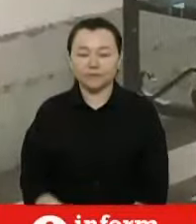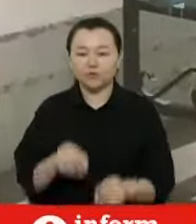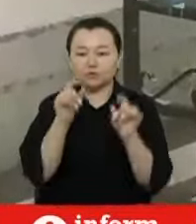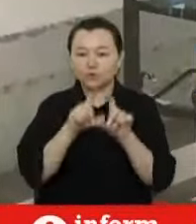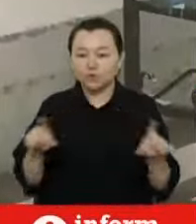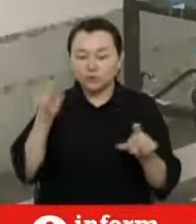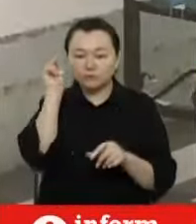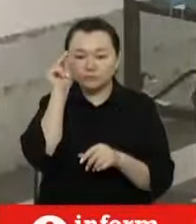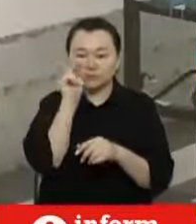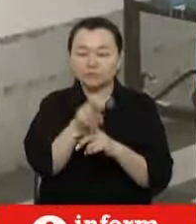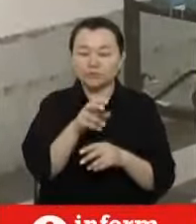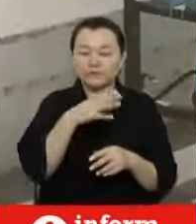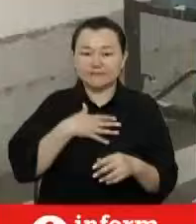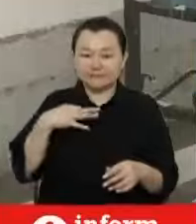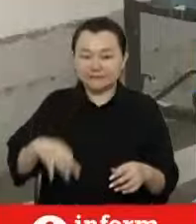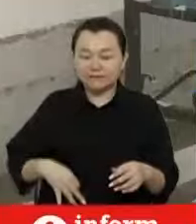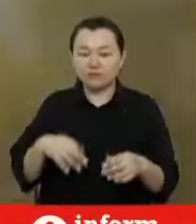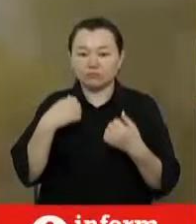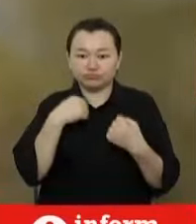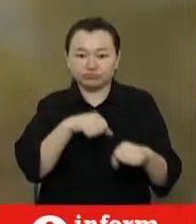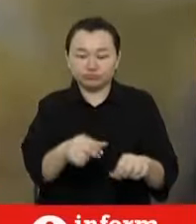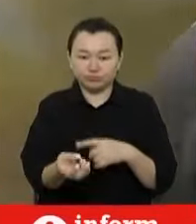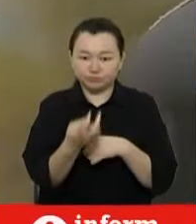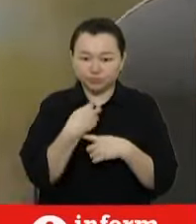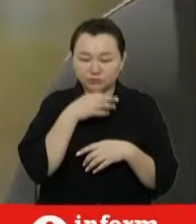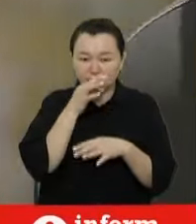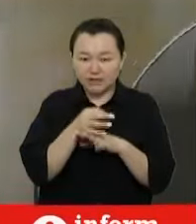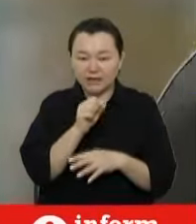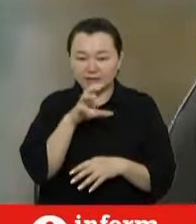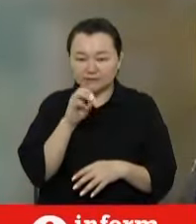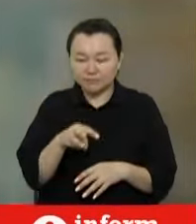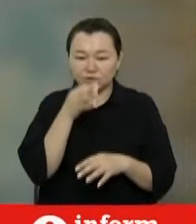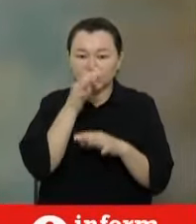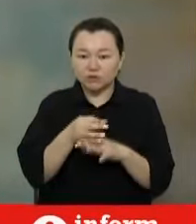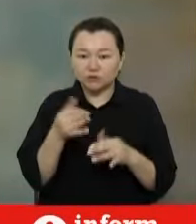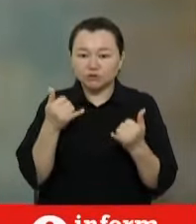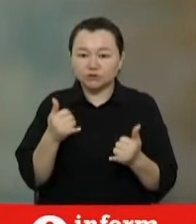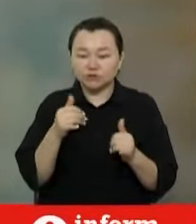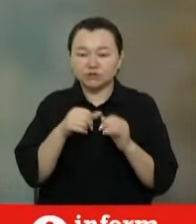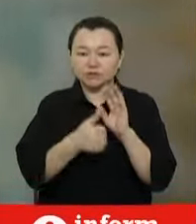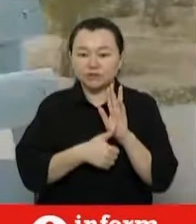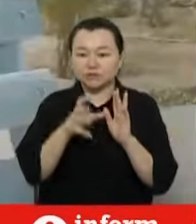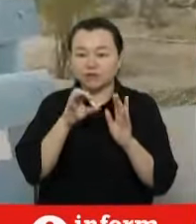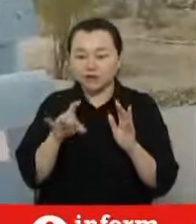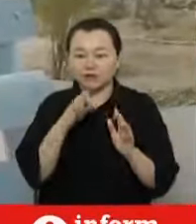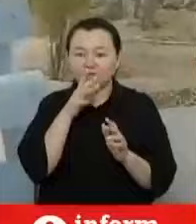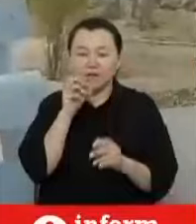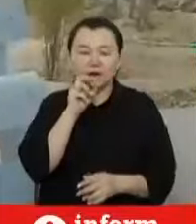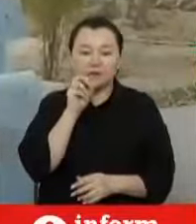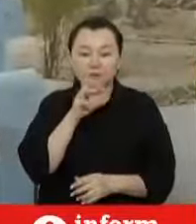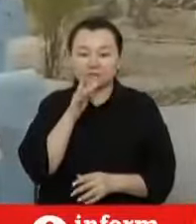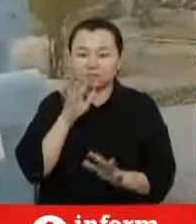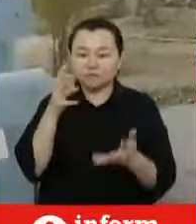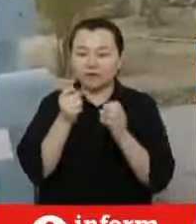Мектепке білім алуға кеткен балам таяқ жеп келді дейді Әсем Мұнатова. Айтуынша оқиға 16 сәуірде түскі уақытта болған.